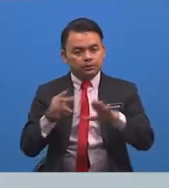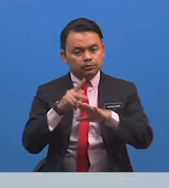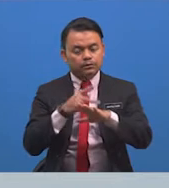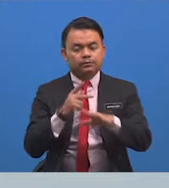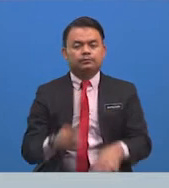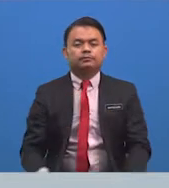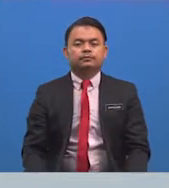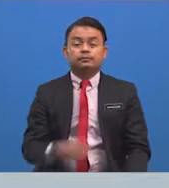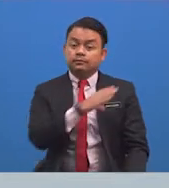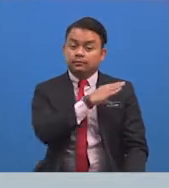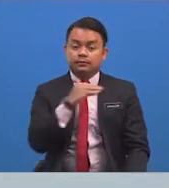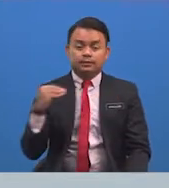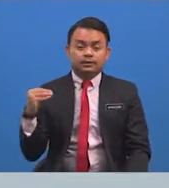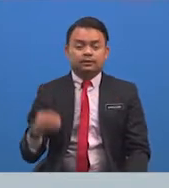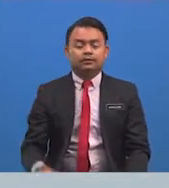dan